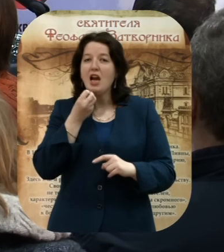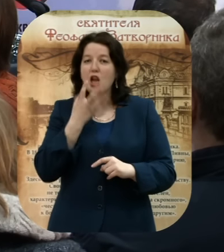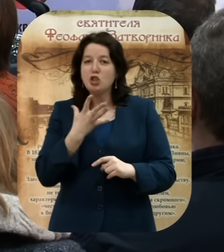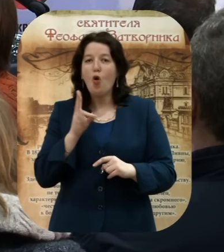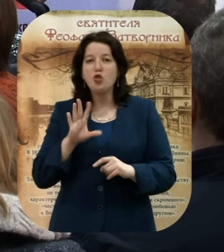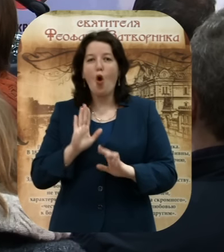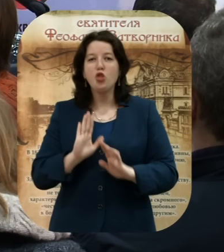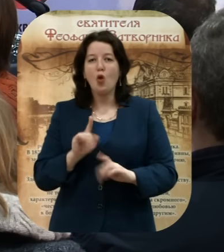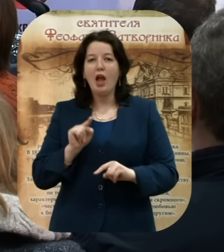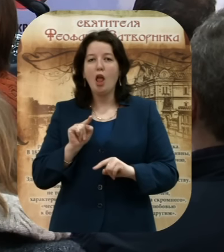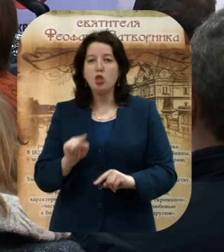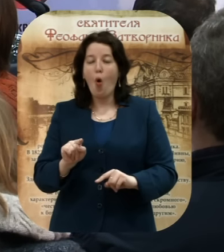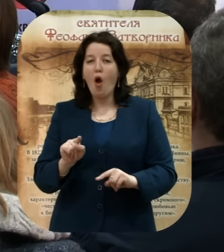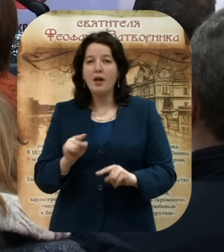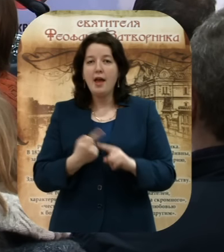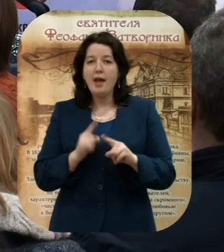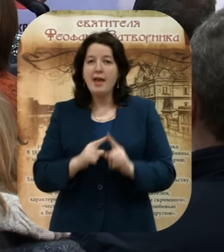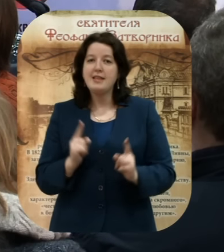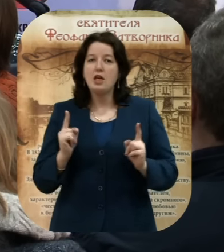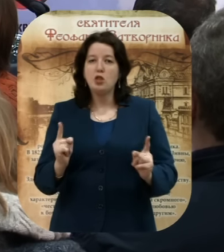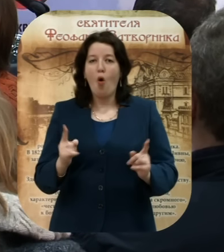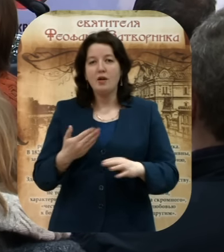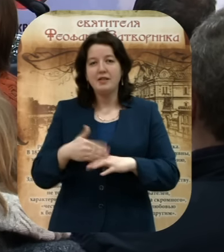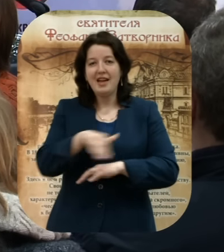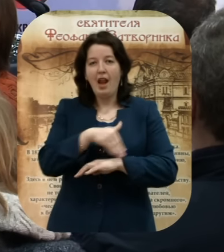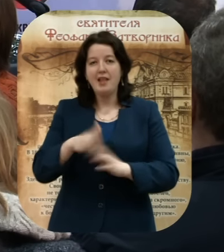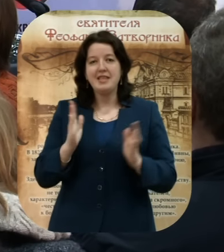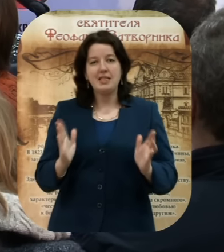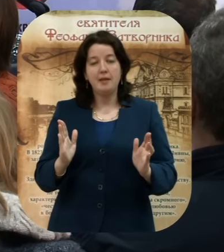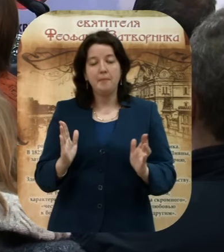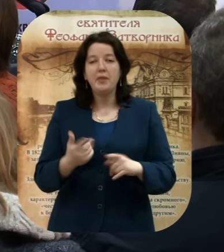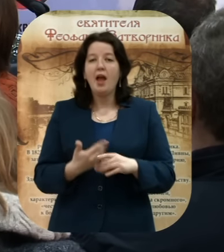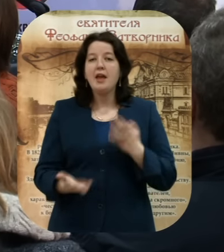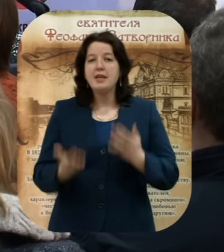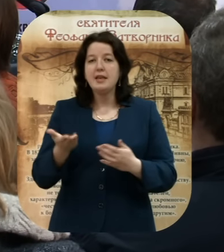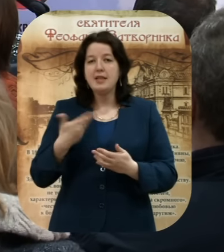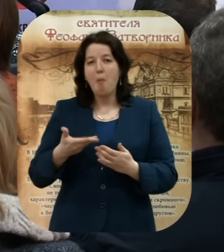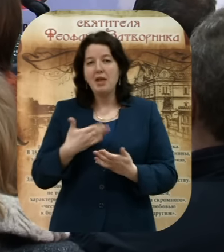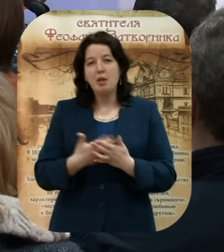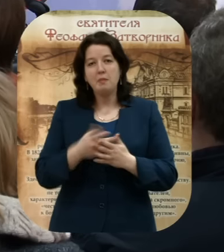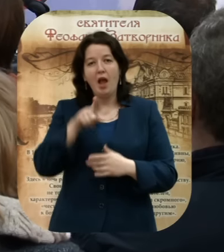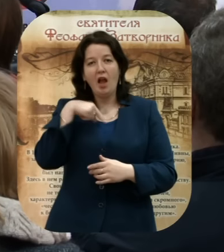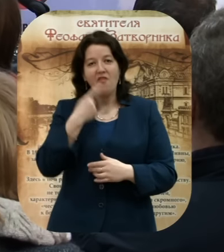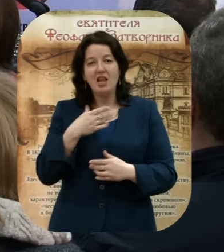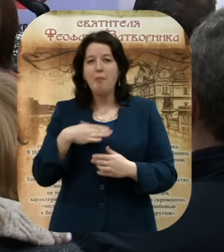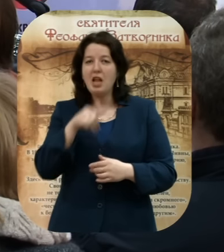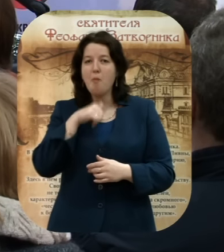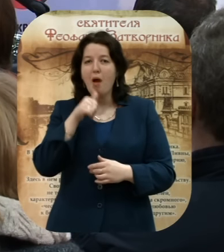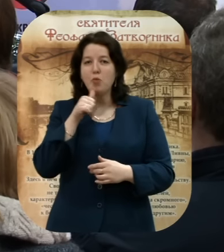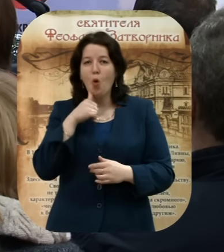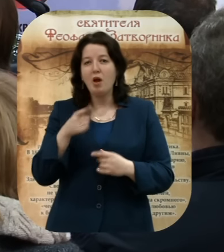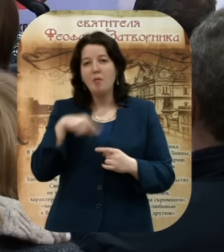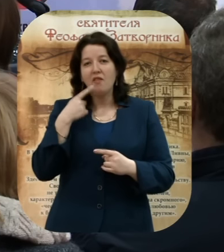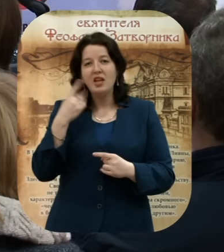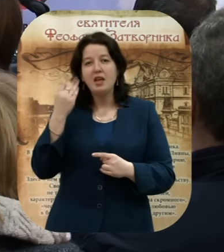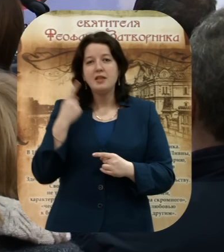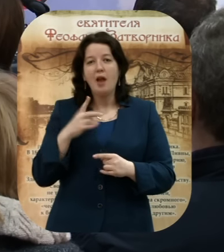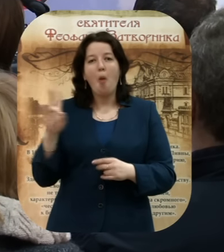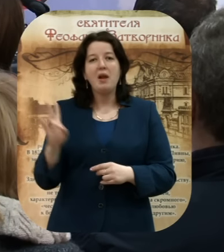хорошо только до определенной границы. Если мы говорим или попытаемся говорить о православном